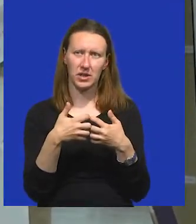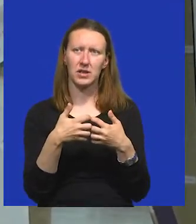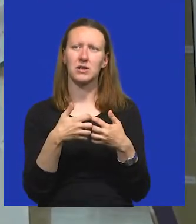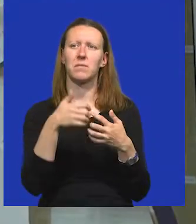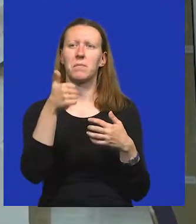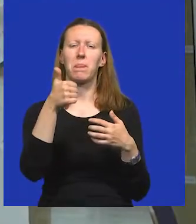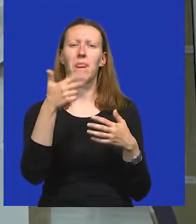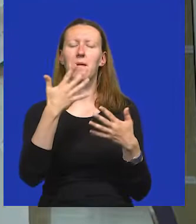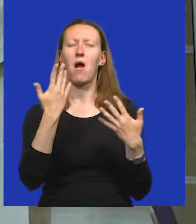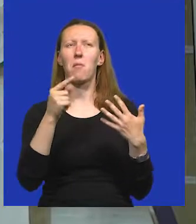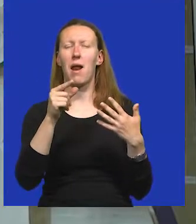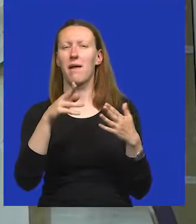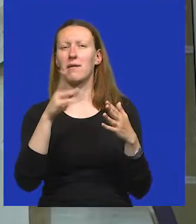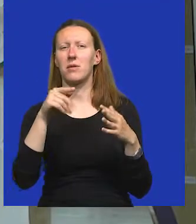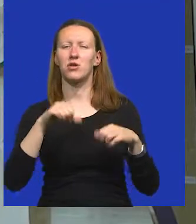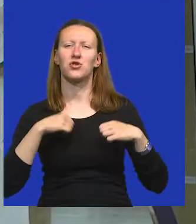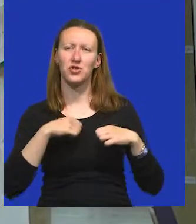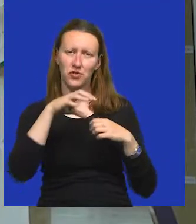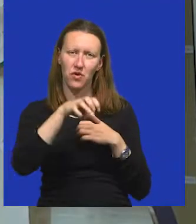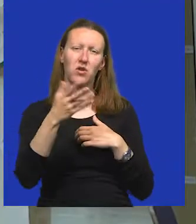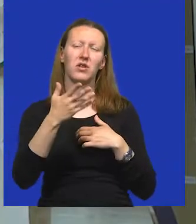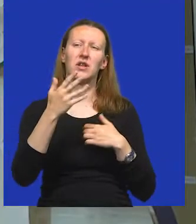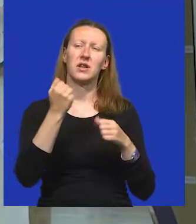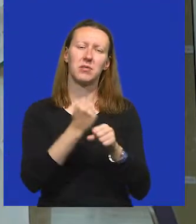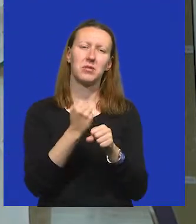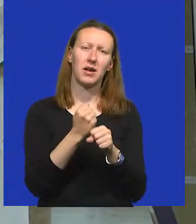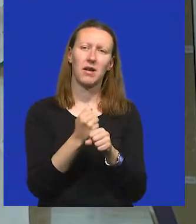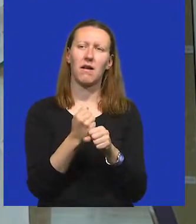e una fattoria dove ci sono animali,